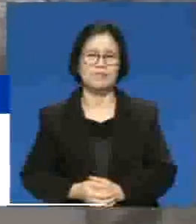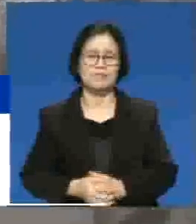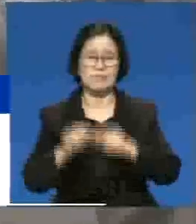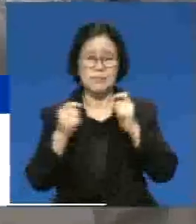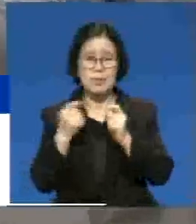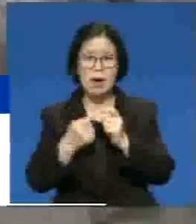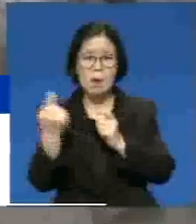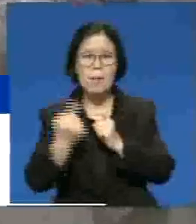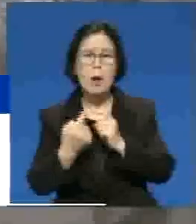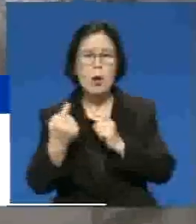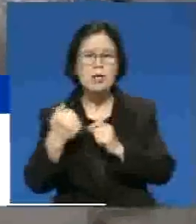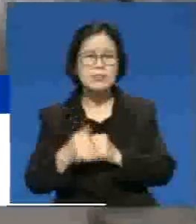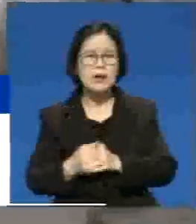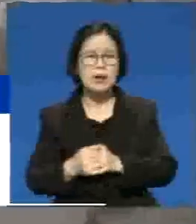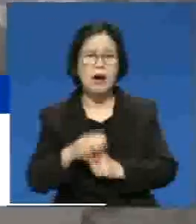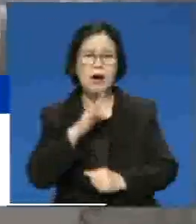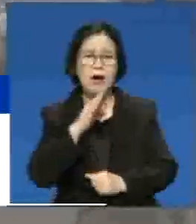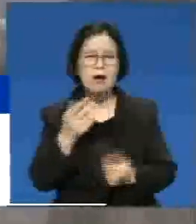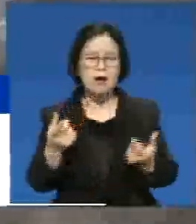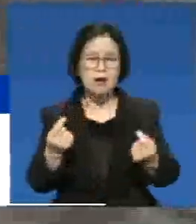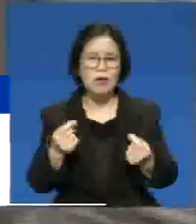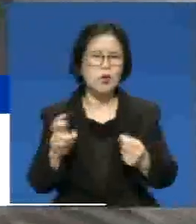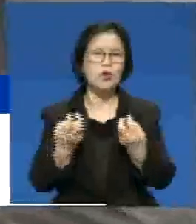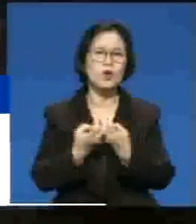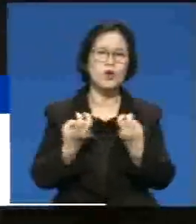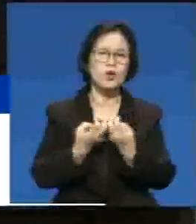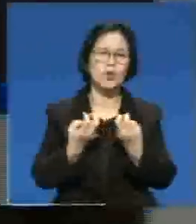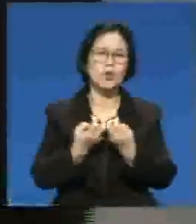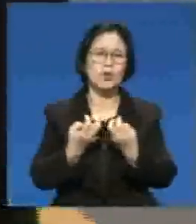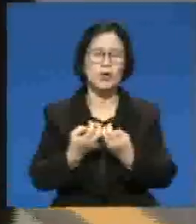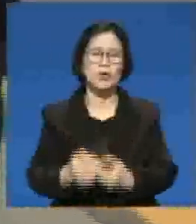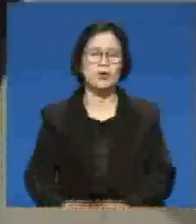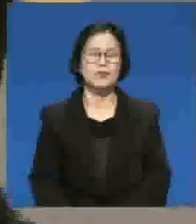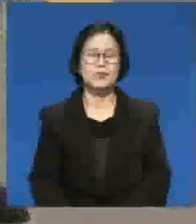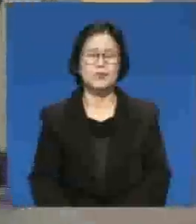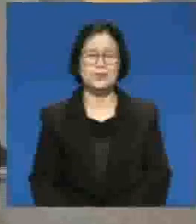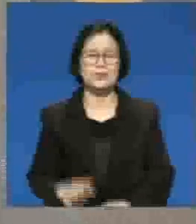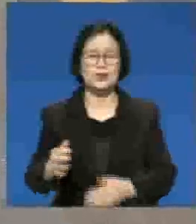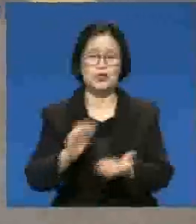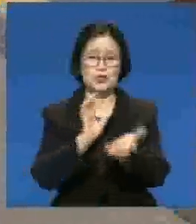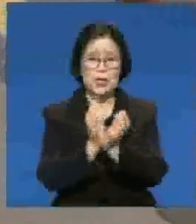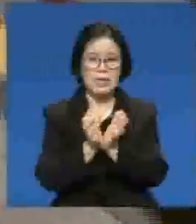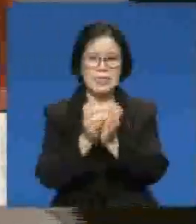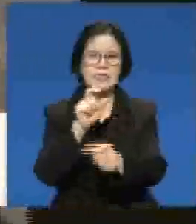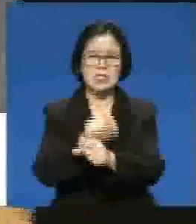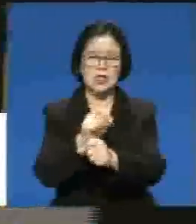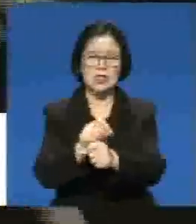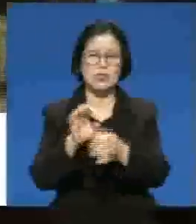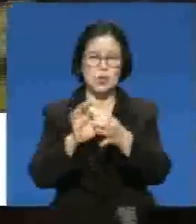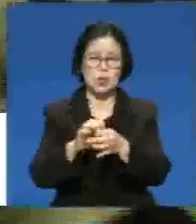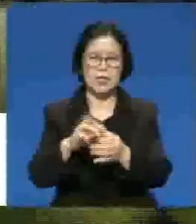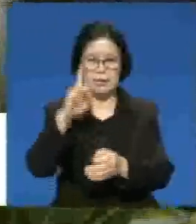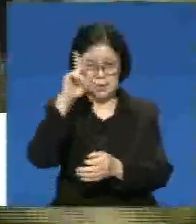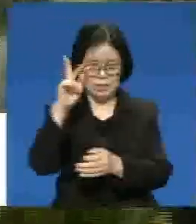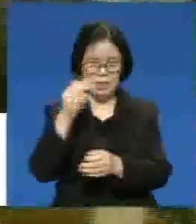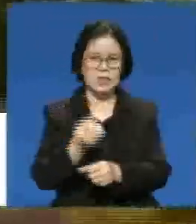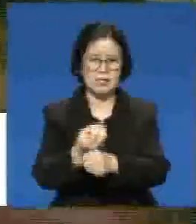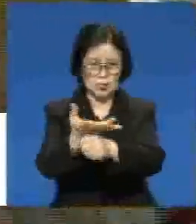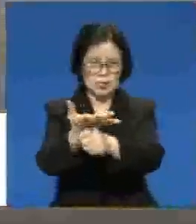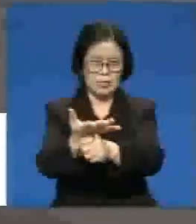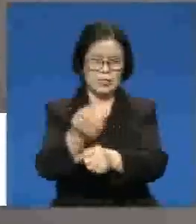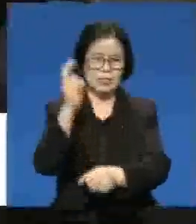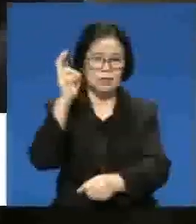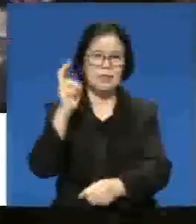예? 아, 그렇습니까? 그럼 어떡하죠? 이후 나는 사저 직원을 통해 박 전 대통령에게 전달된